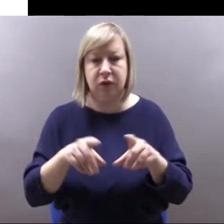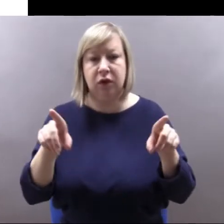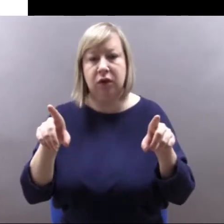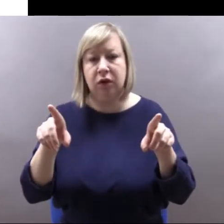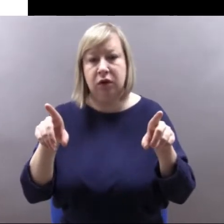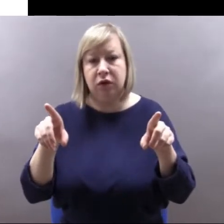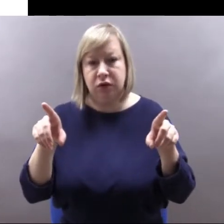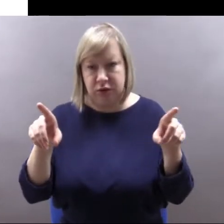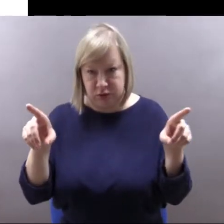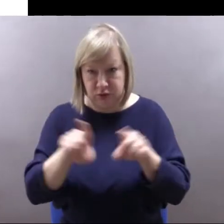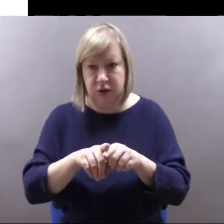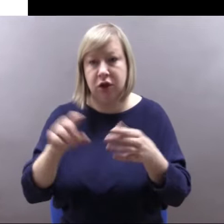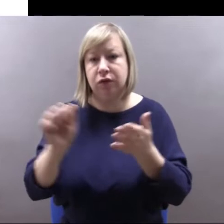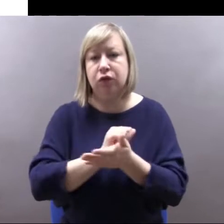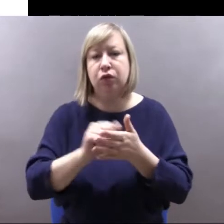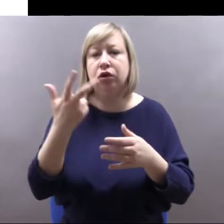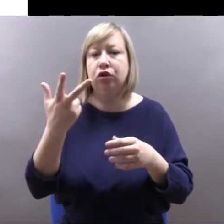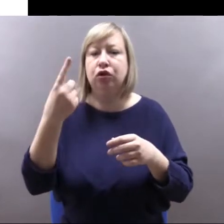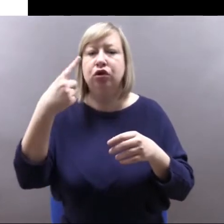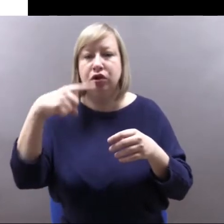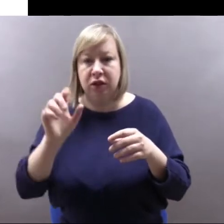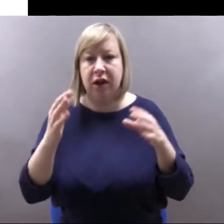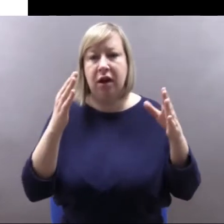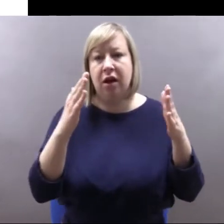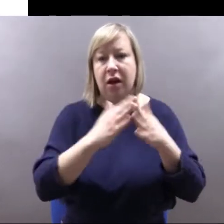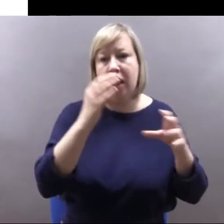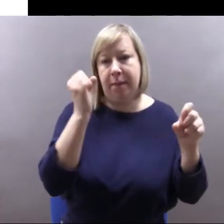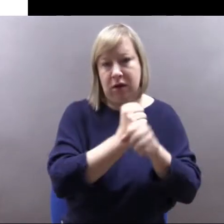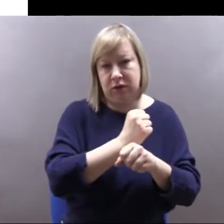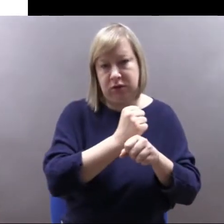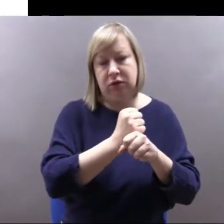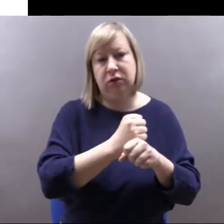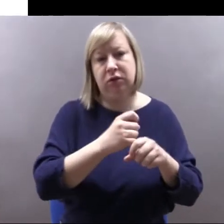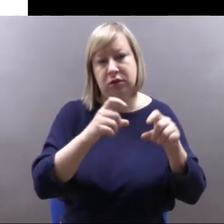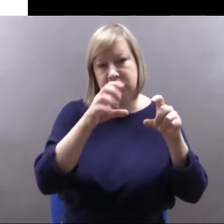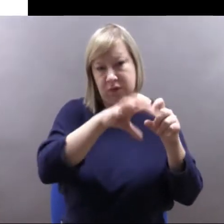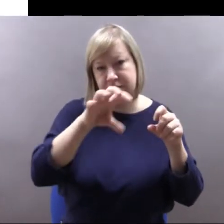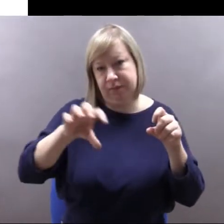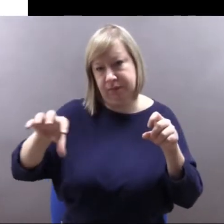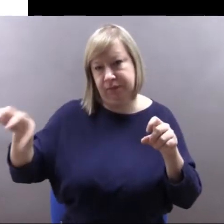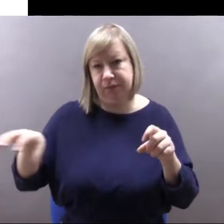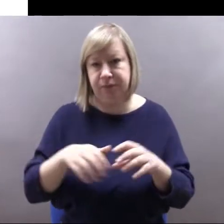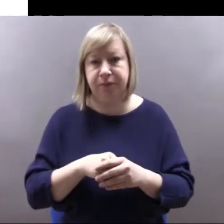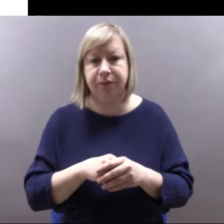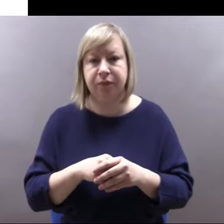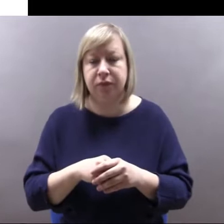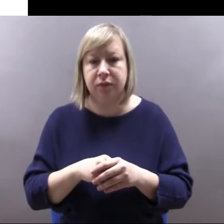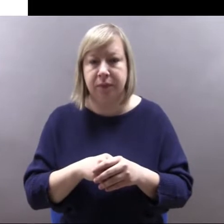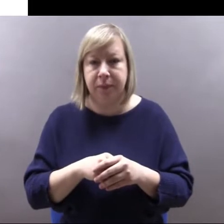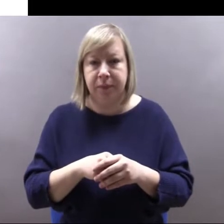też taką dużą ścianę, na której mamy wyrysowane detale architektoniczne, i to jest